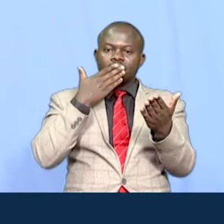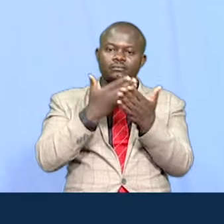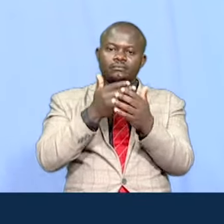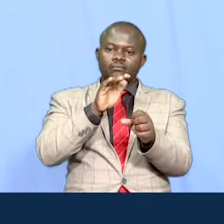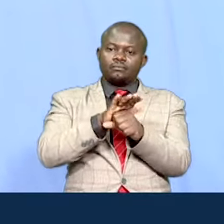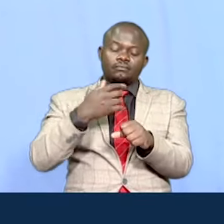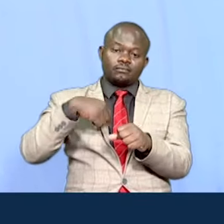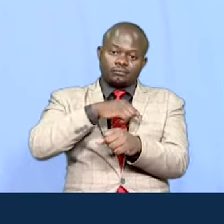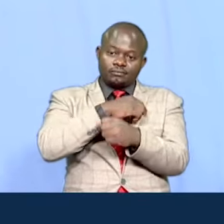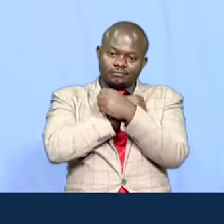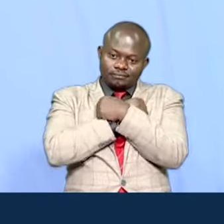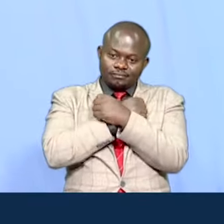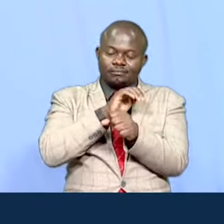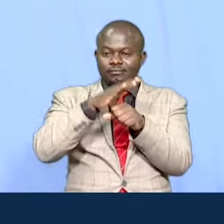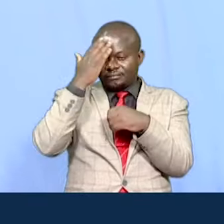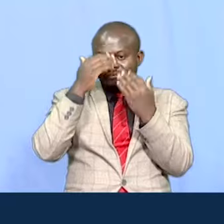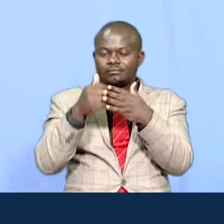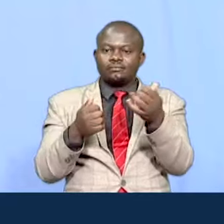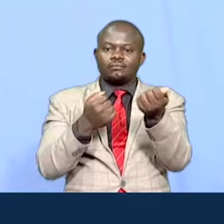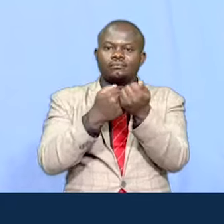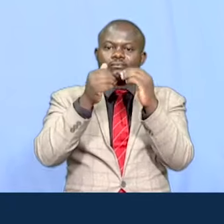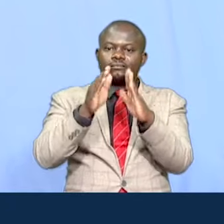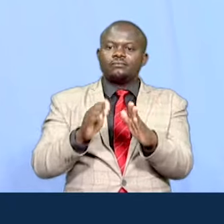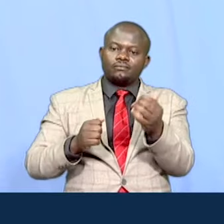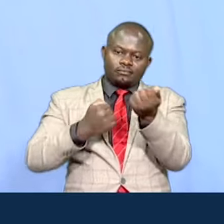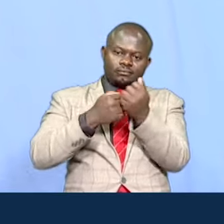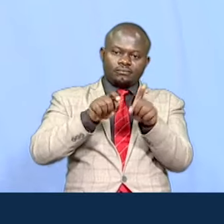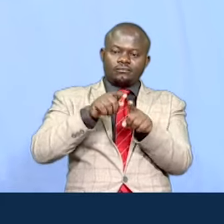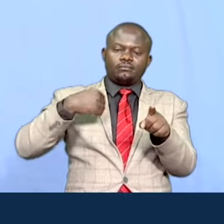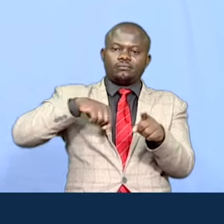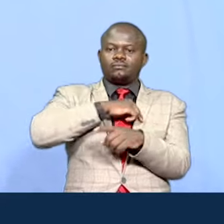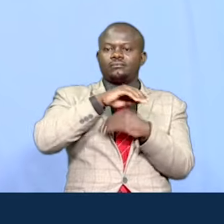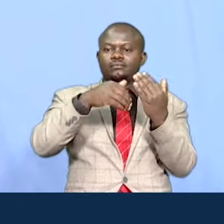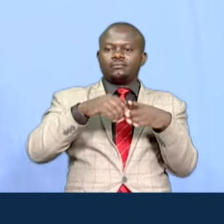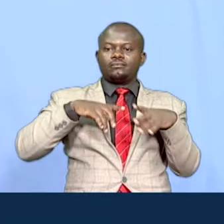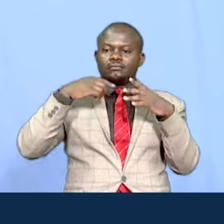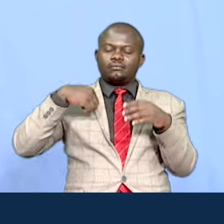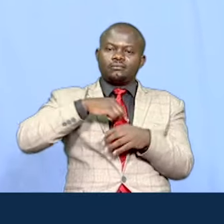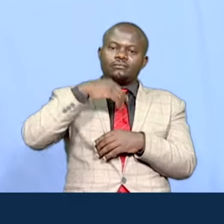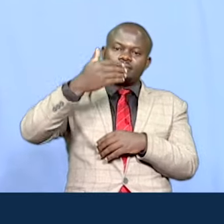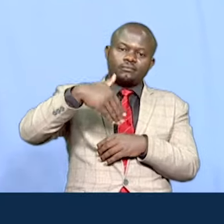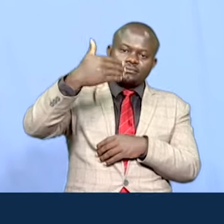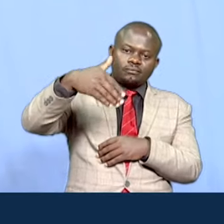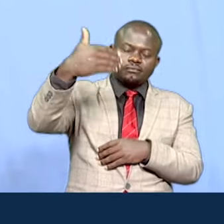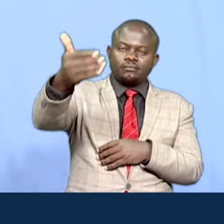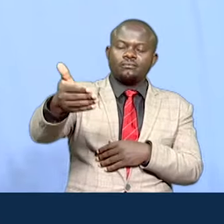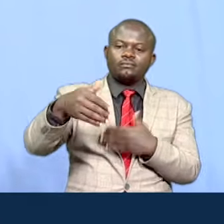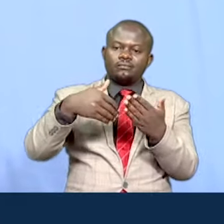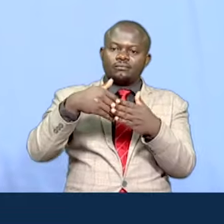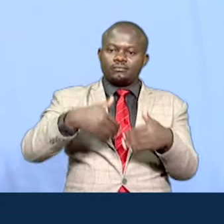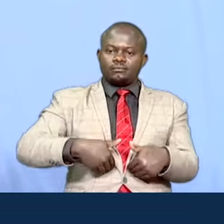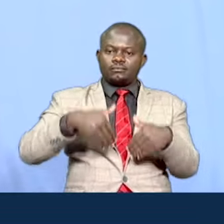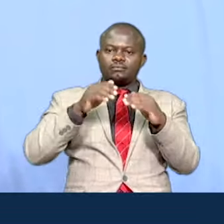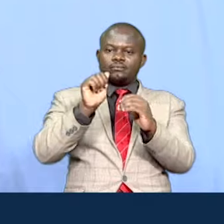ngiye ndabikunda ko gushyigikira umukandida udushyigikira natwe mu mibereho ya buri munsi. Urubyiruko